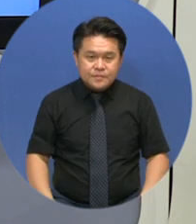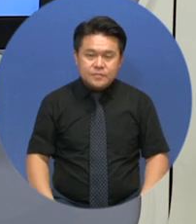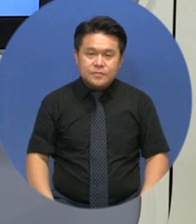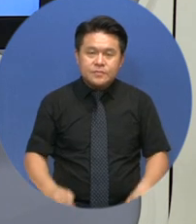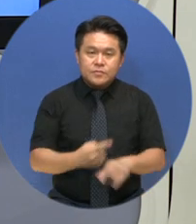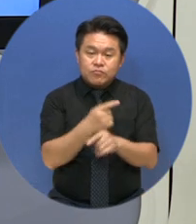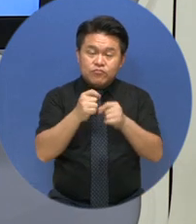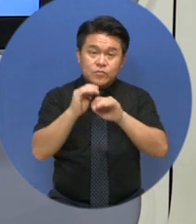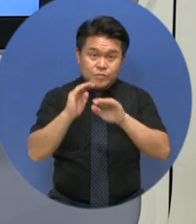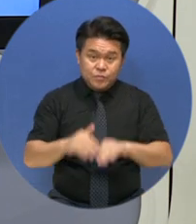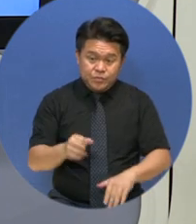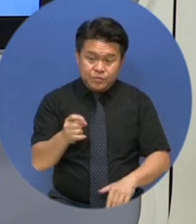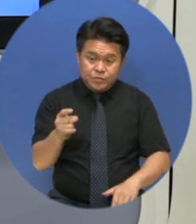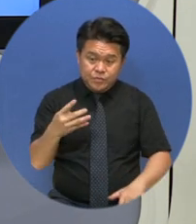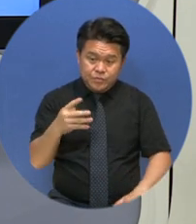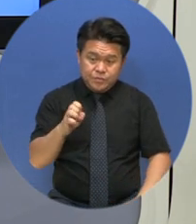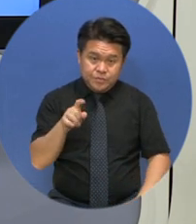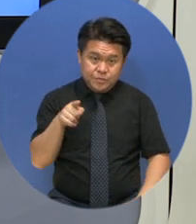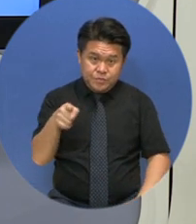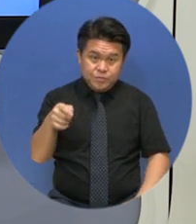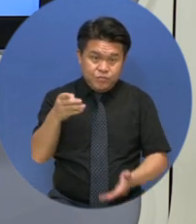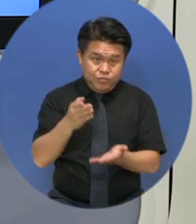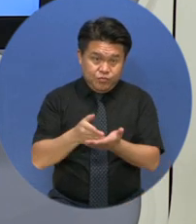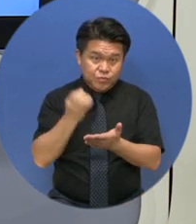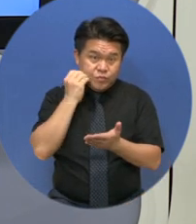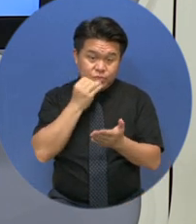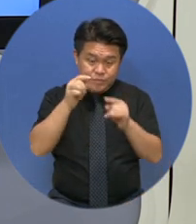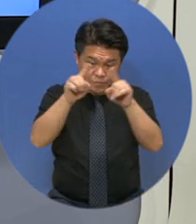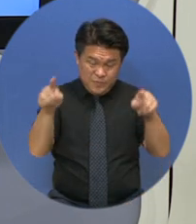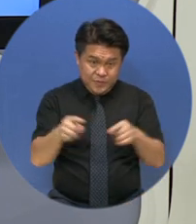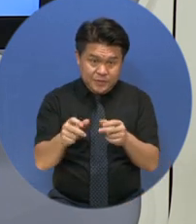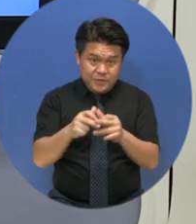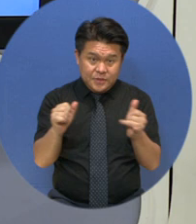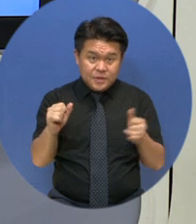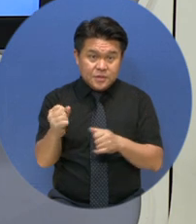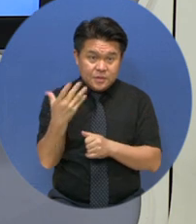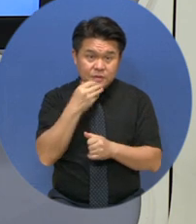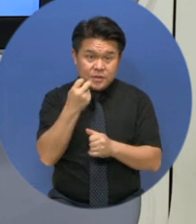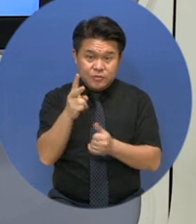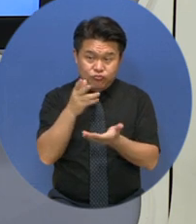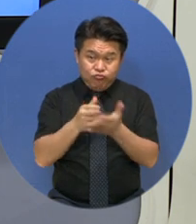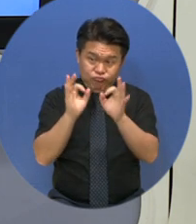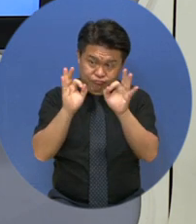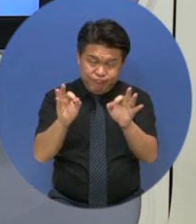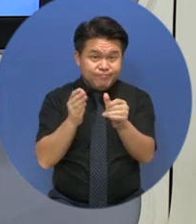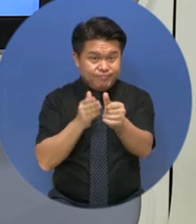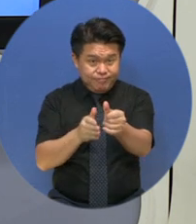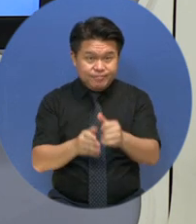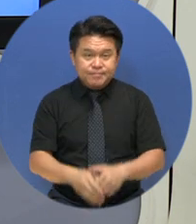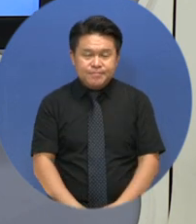이밖에 다 3 1 4 5 10 p 어느 홈페이지와 장애인 신문 보기 t 밀수를 통해 확인할 수 있습니다